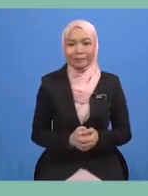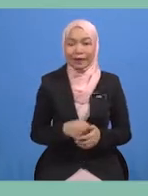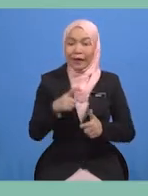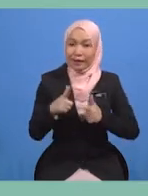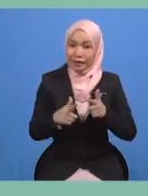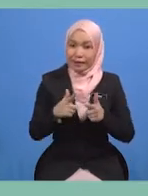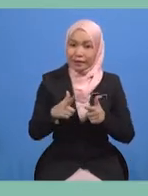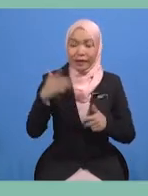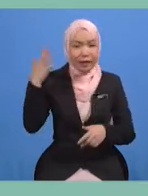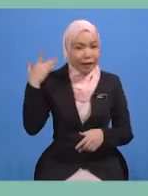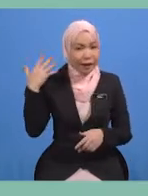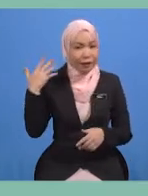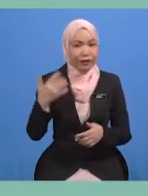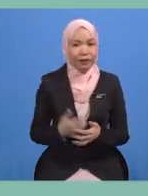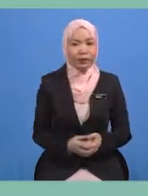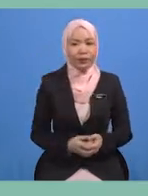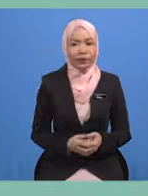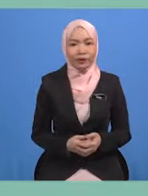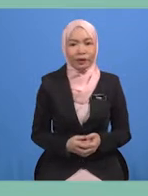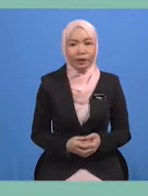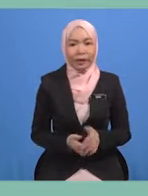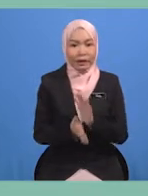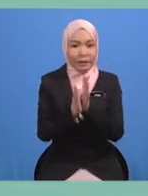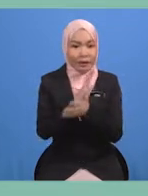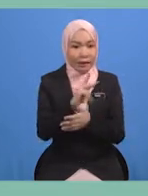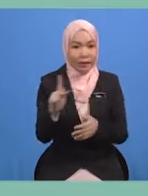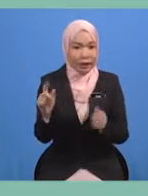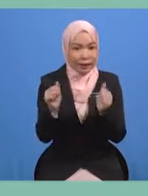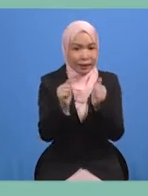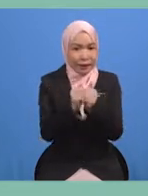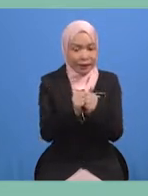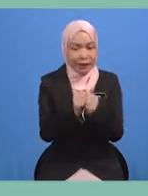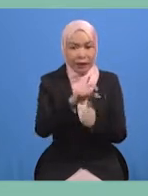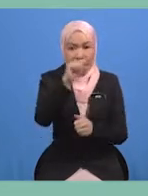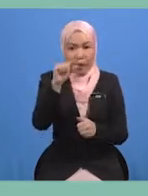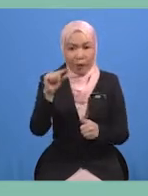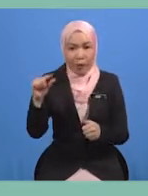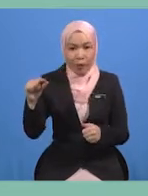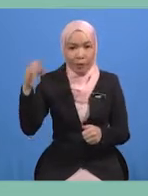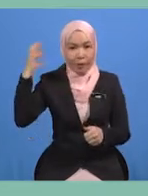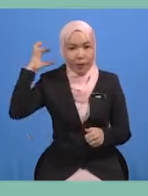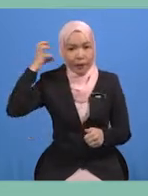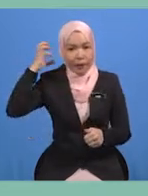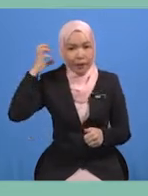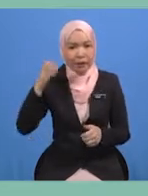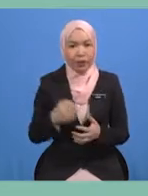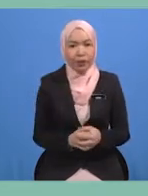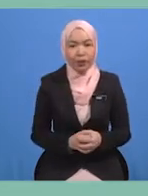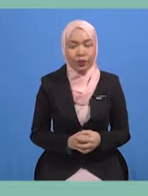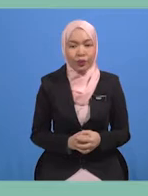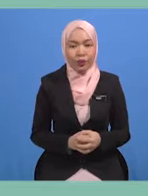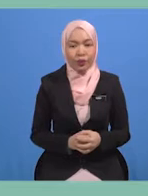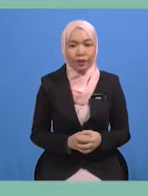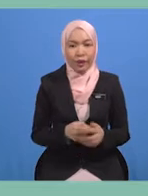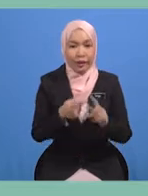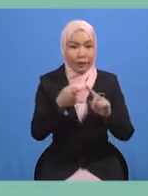Isyarat audio dipadukan dengan gelombang radio oleh modulator